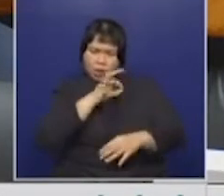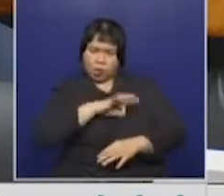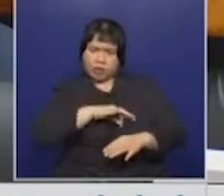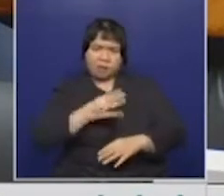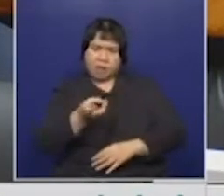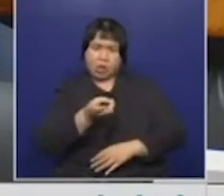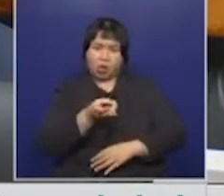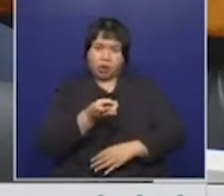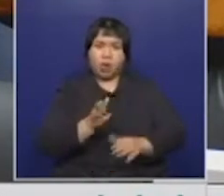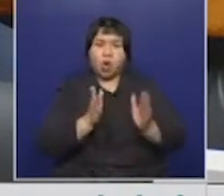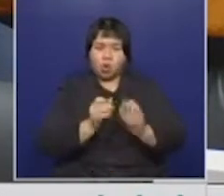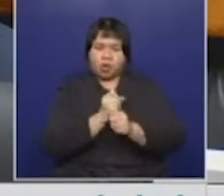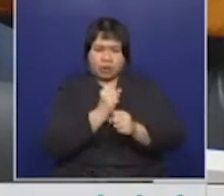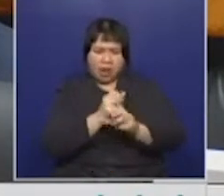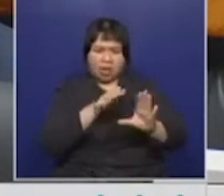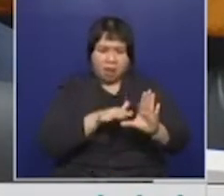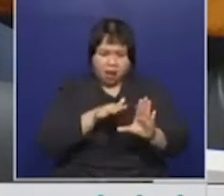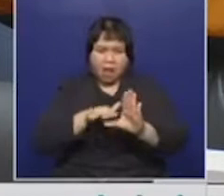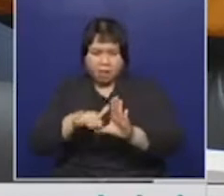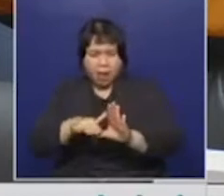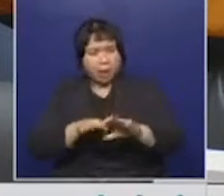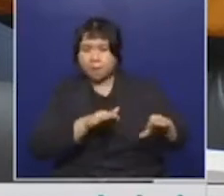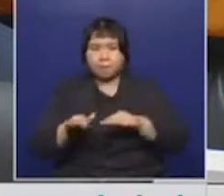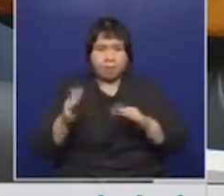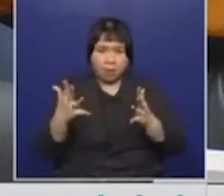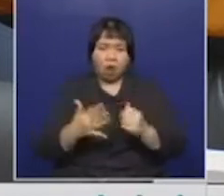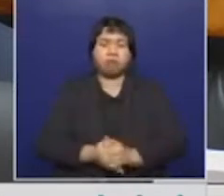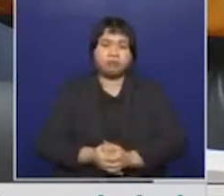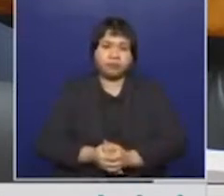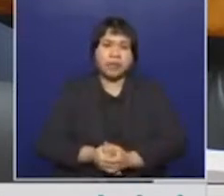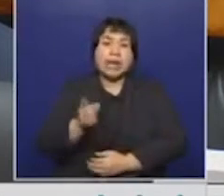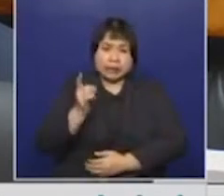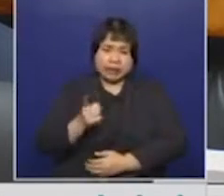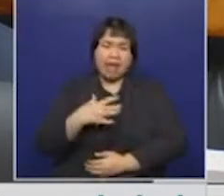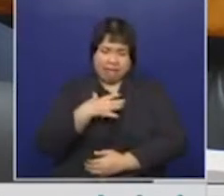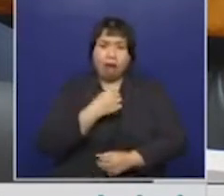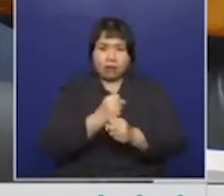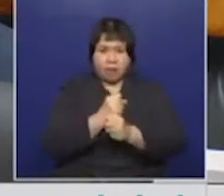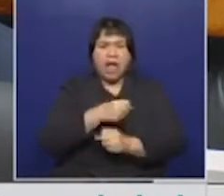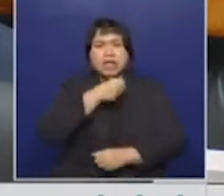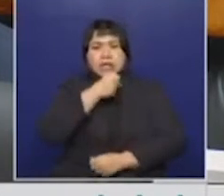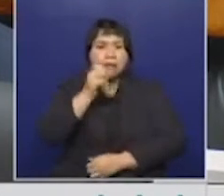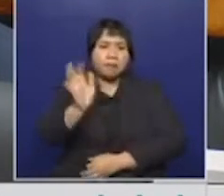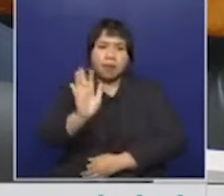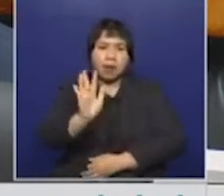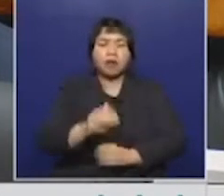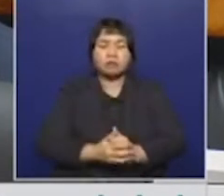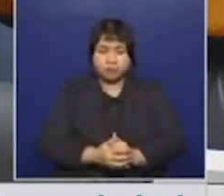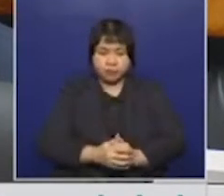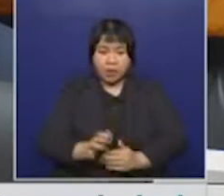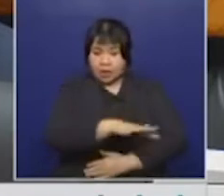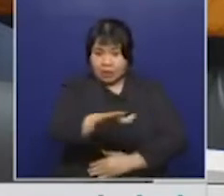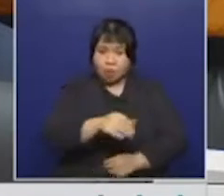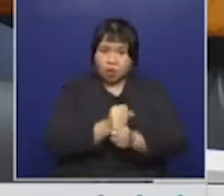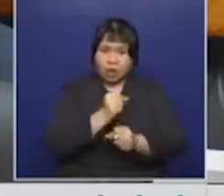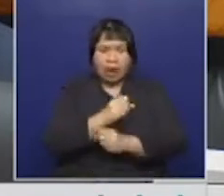ที่แรงงานไม่กล้าหางานใหม่ไม่พร้อมหางานไม่ได้หมายความว่าพวกเขาไม่ต้องการทำงานหรือเกียรตินะคะทุกคนที่ทำ